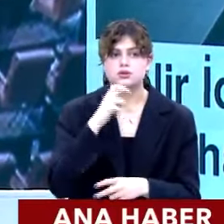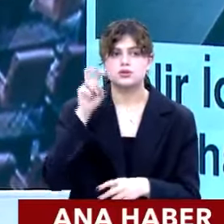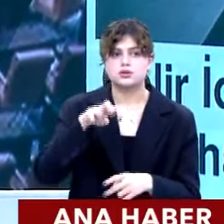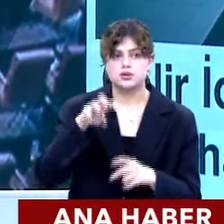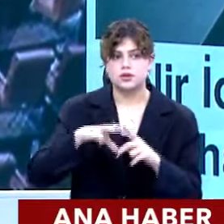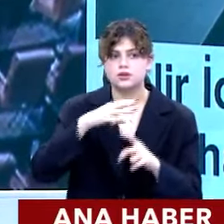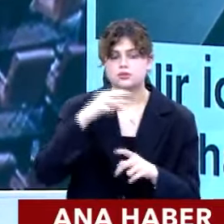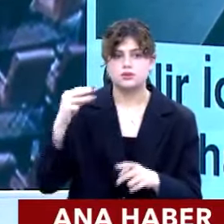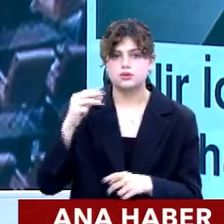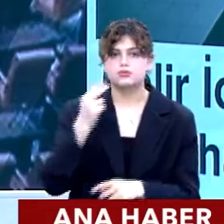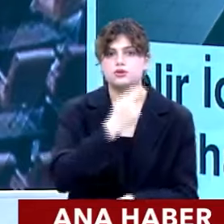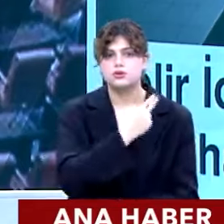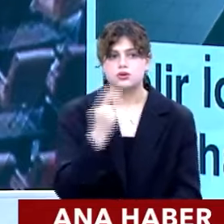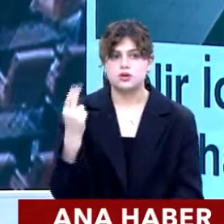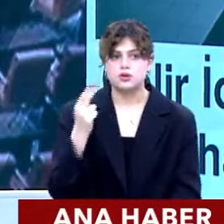2023 yılında tam